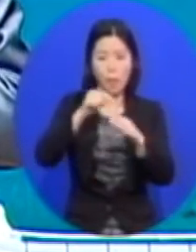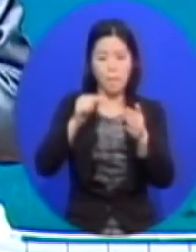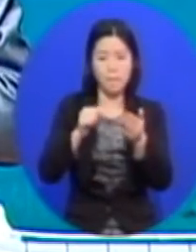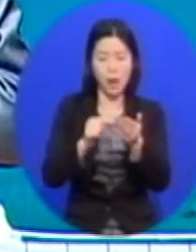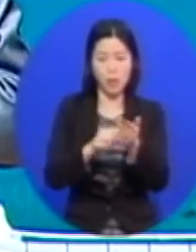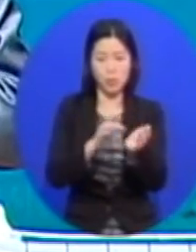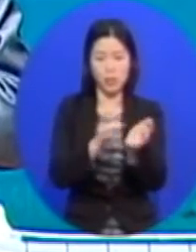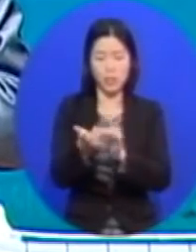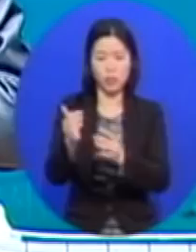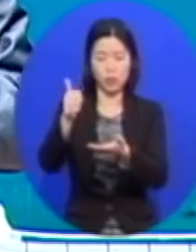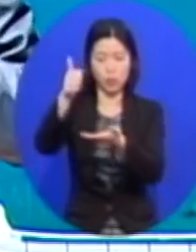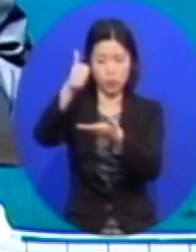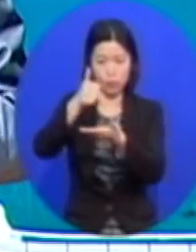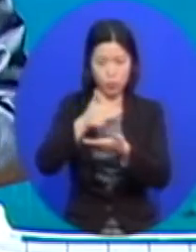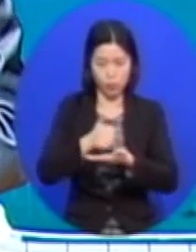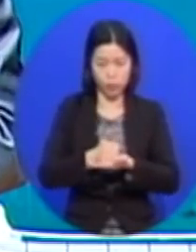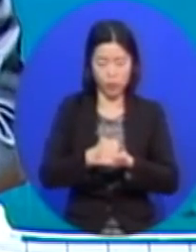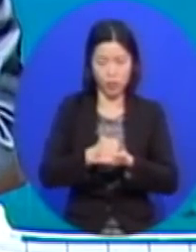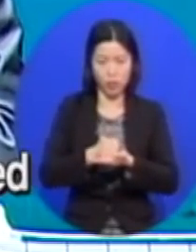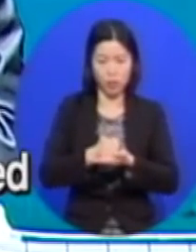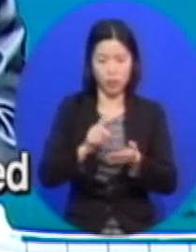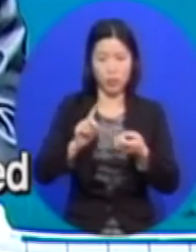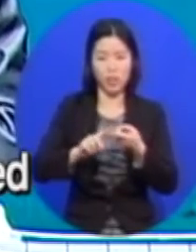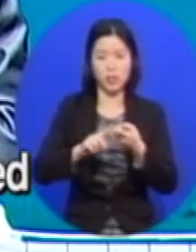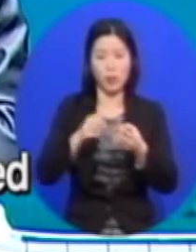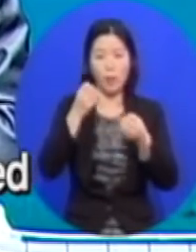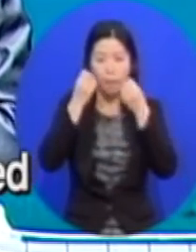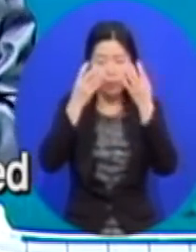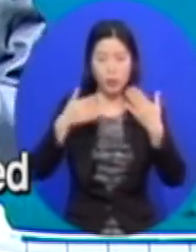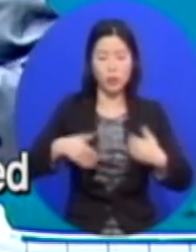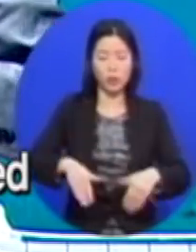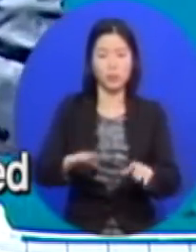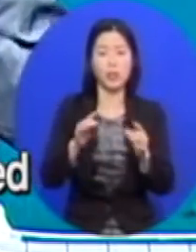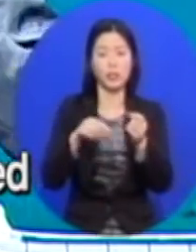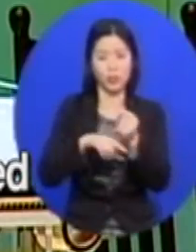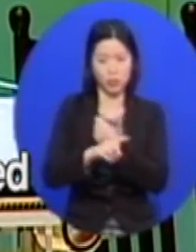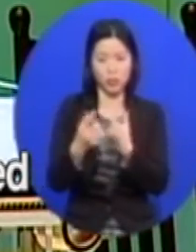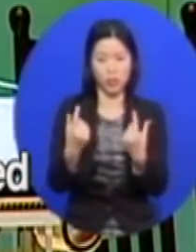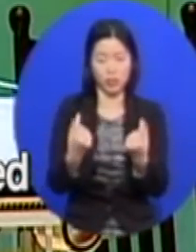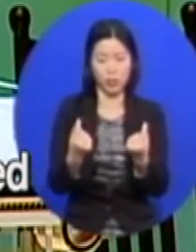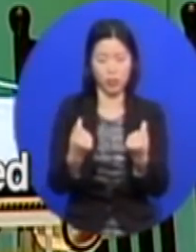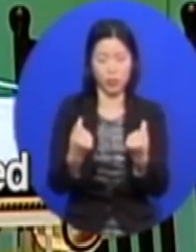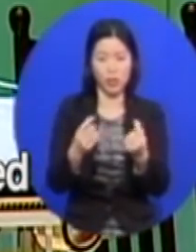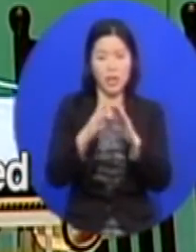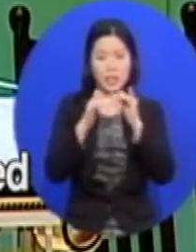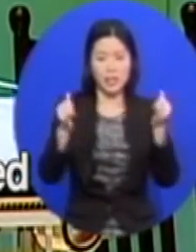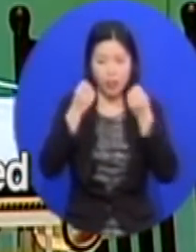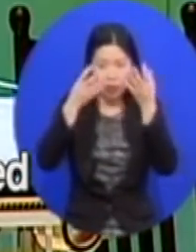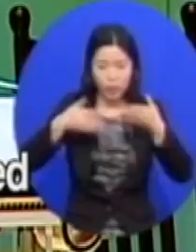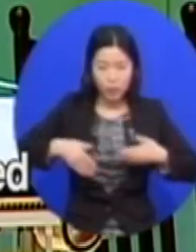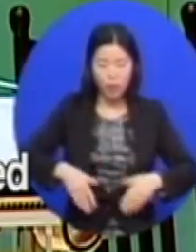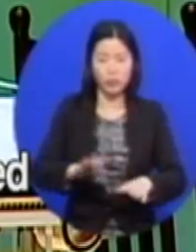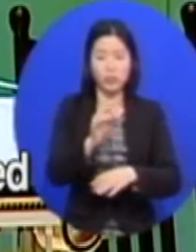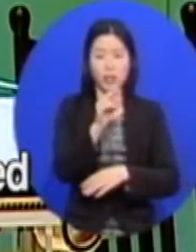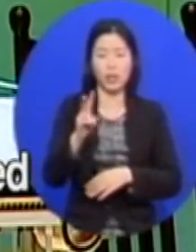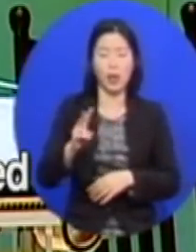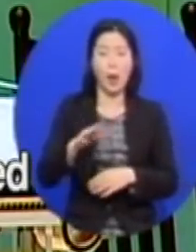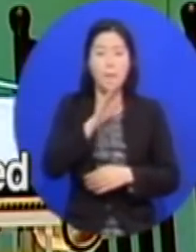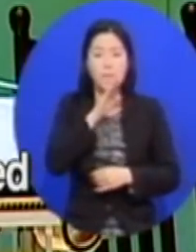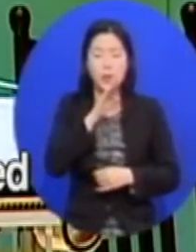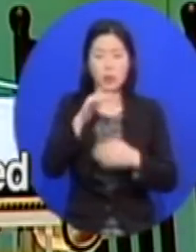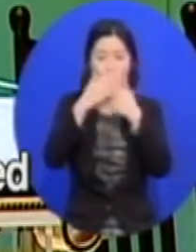주님으로 영접하게 되는 것을 거듭나는 거라고 합니다 자 사람이 이렇게 거듭나야 비로소 모든